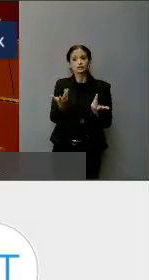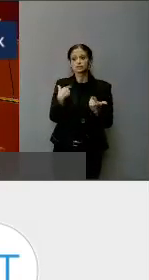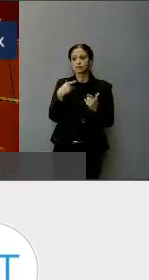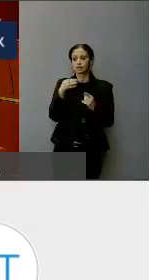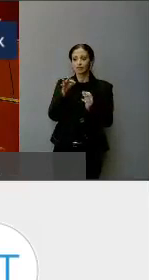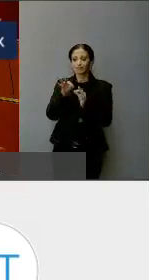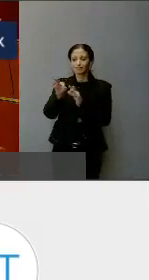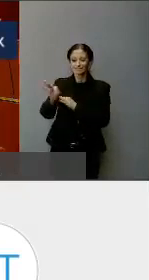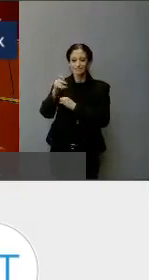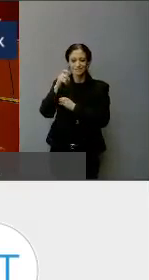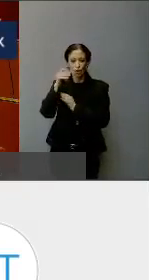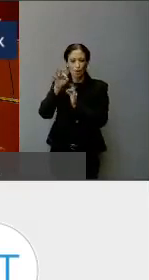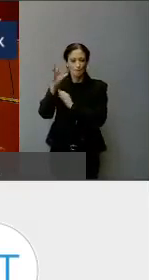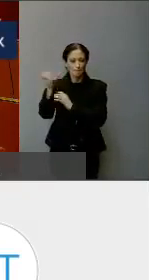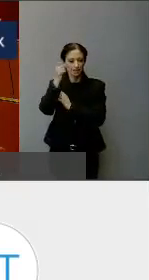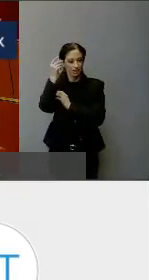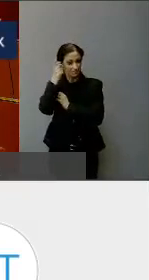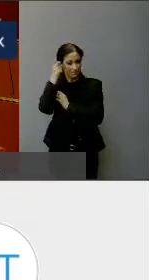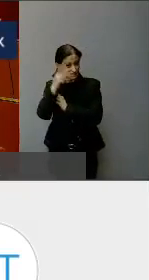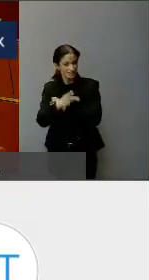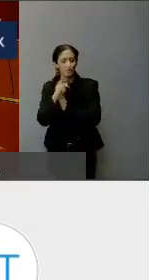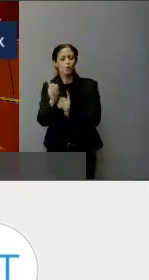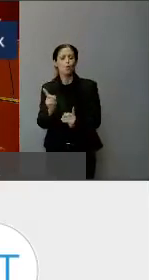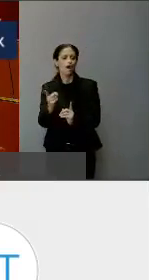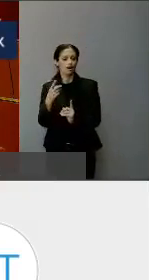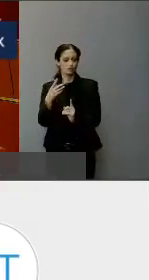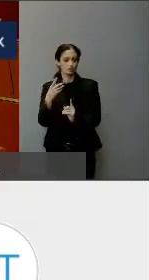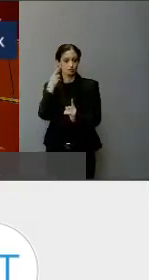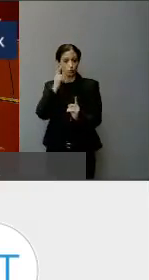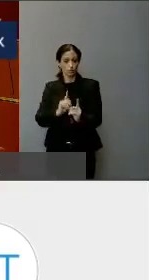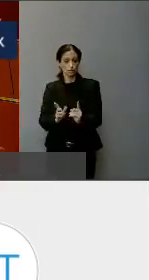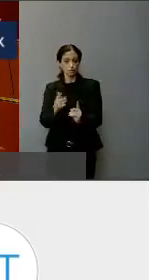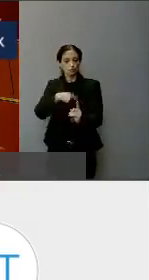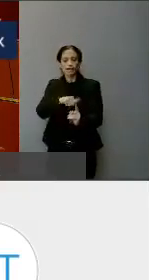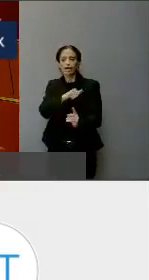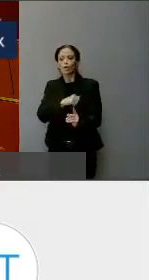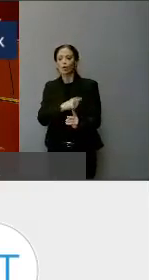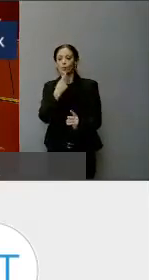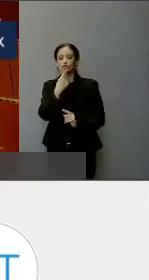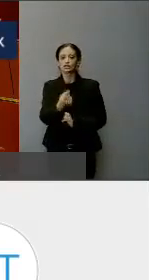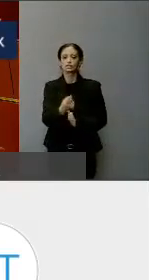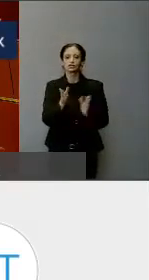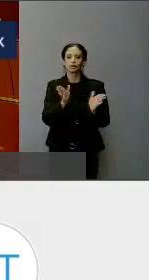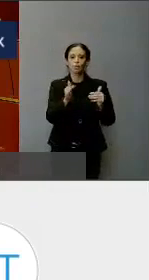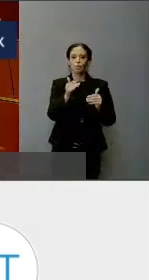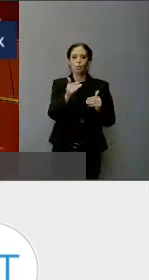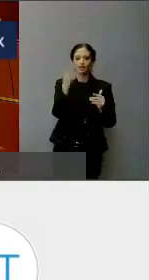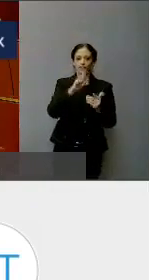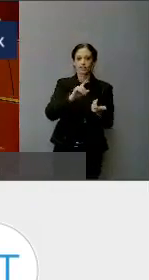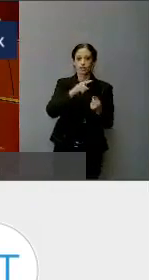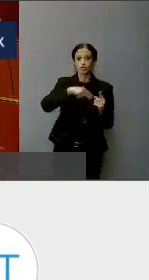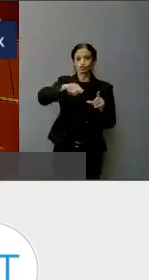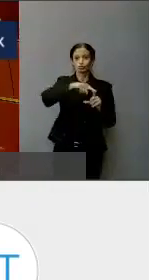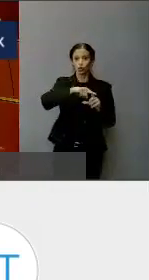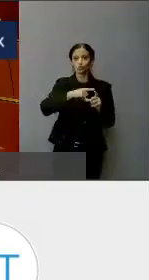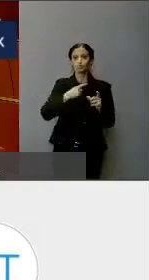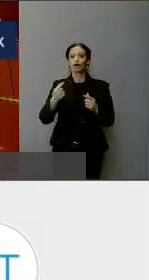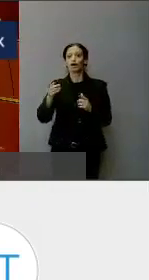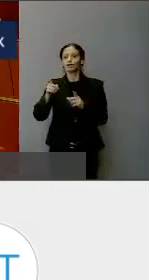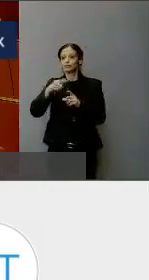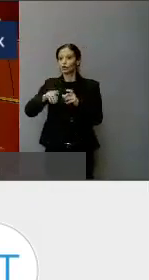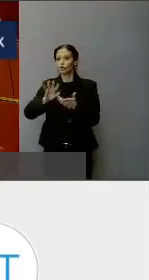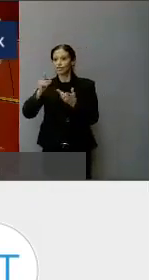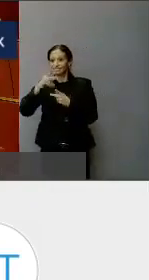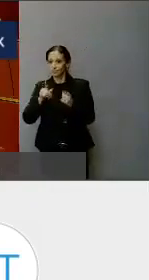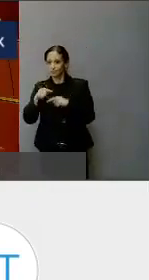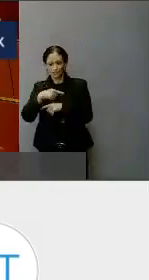interessi quali sono i veri interessi che oggi portano il comune a dire che il quadrato e tondo il buon del quadrato che ci abbiamo tutti scritto giocondo e il